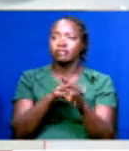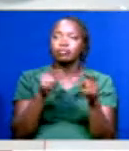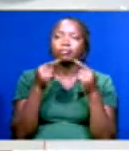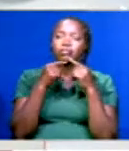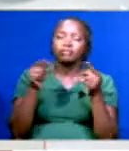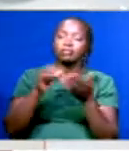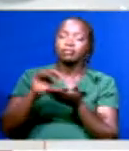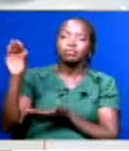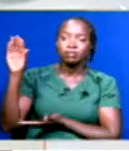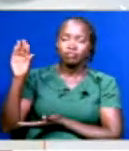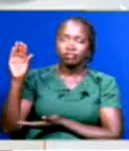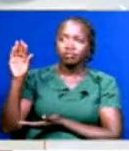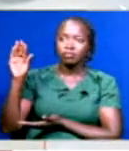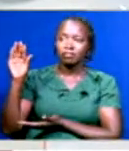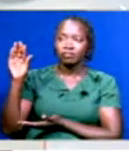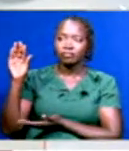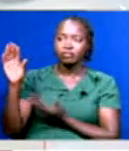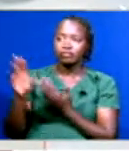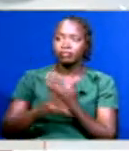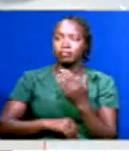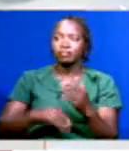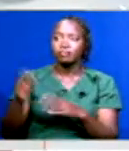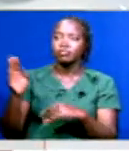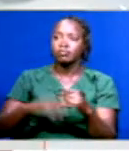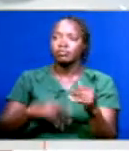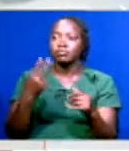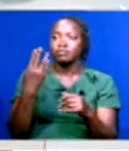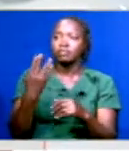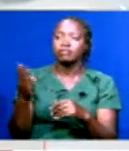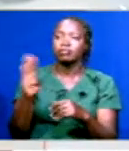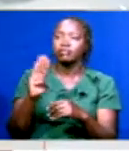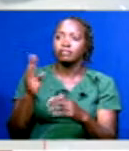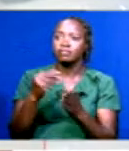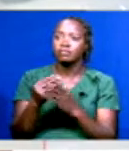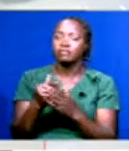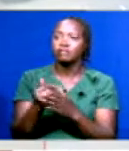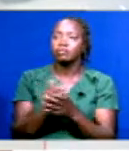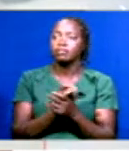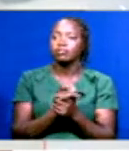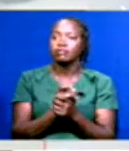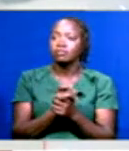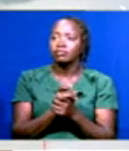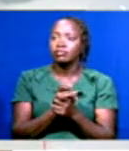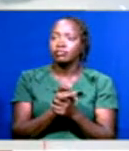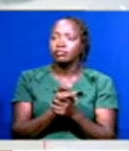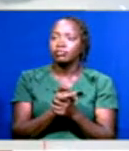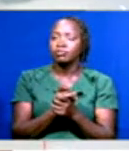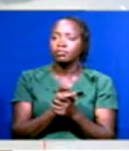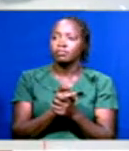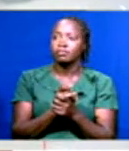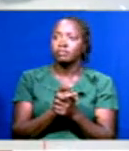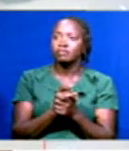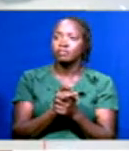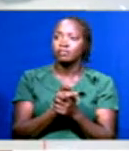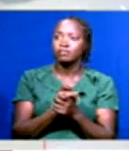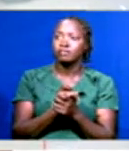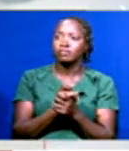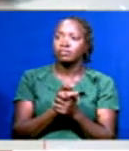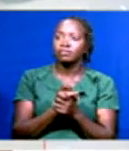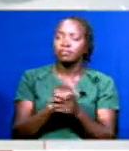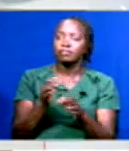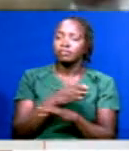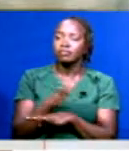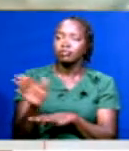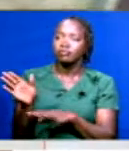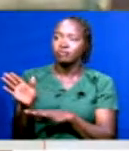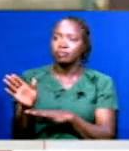in. They looted more than 24 billion shillings in this country. Na hiyo kesi walijua kuna pahali naenda.